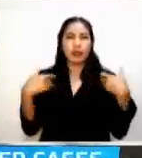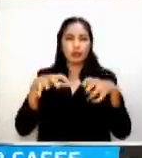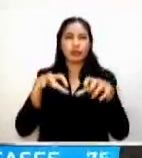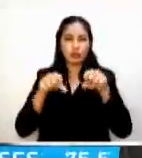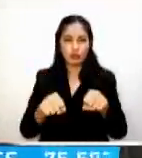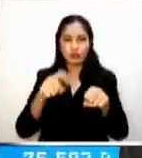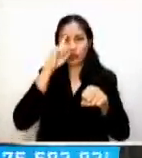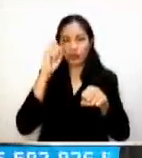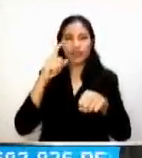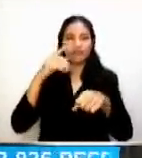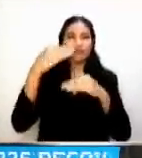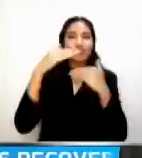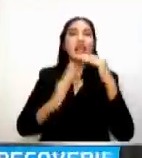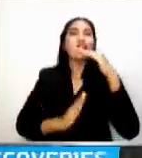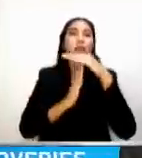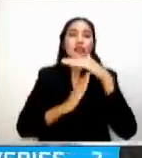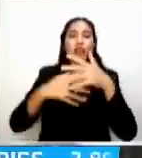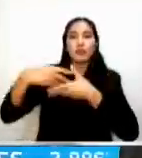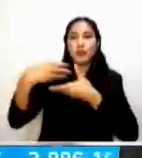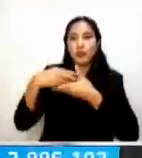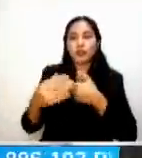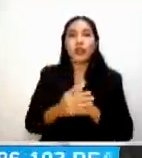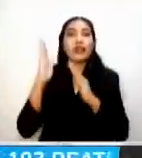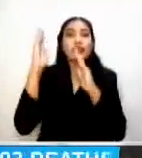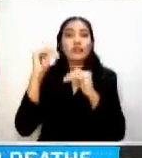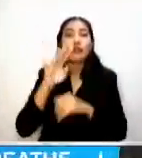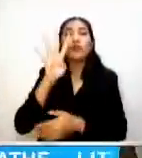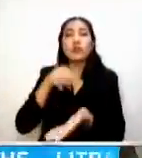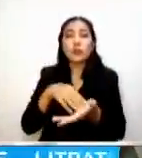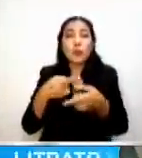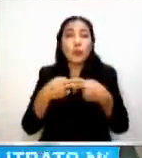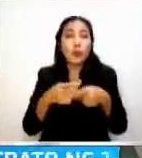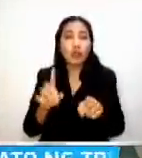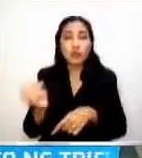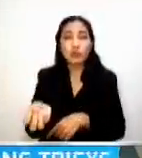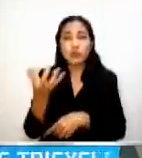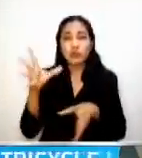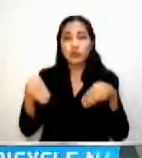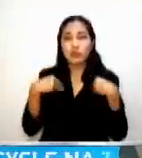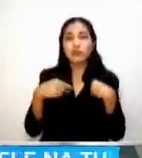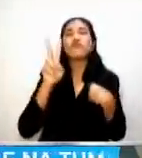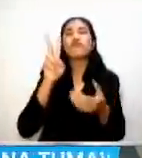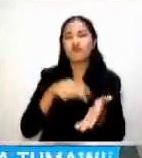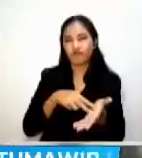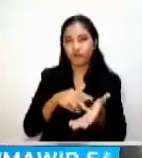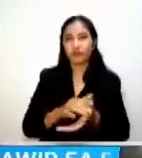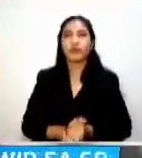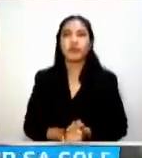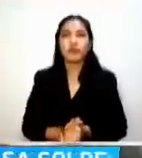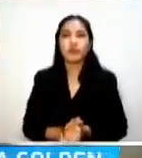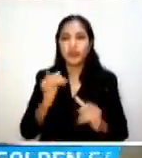4,000 inaasahan niya dahil 3 ang kanyang anak pero 2,000 lang ang nakuha. Narito ang kanyang pahayag.